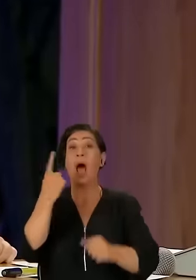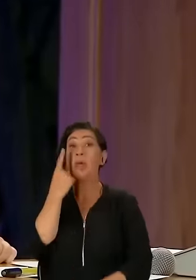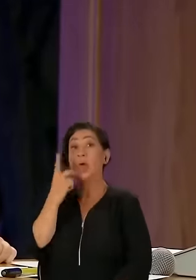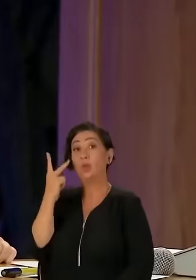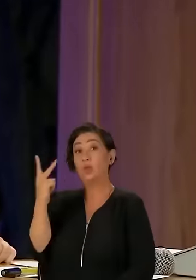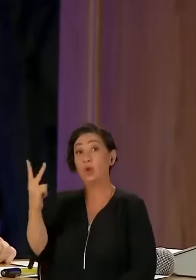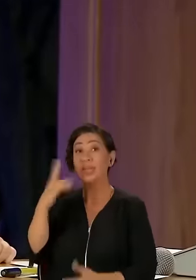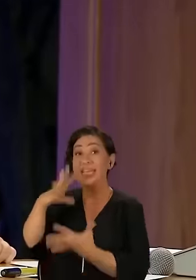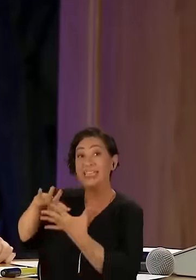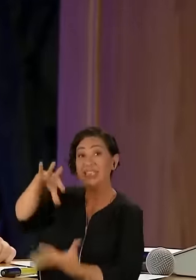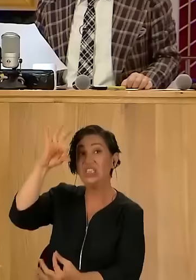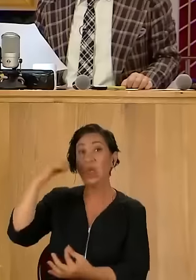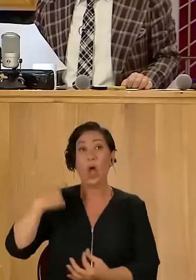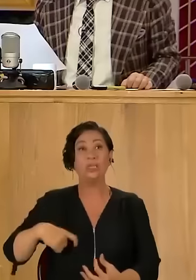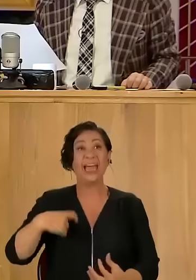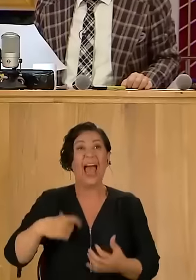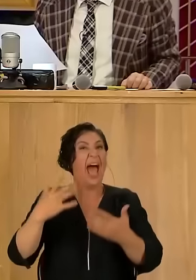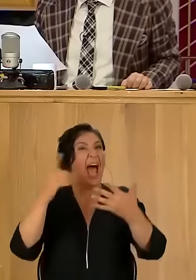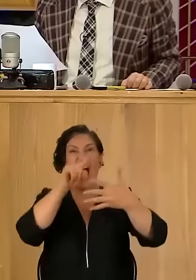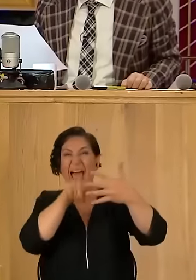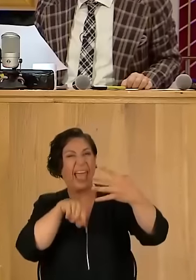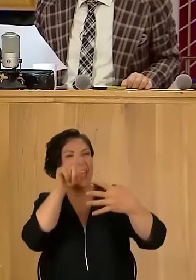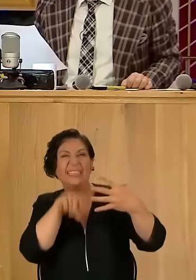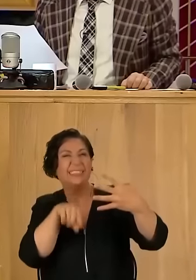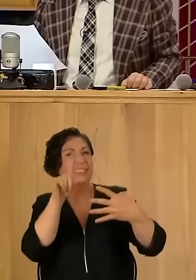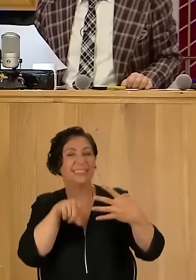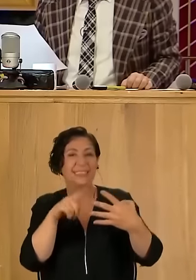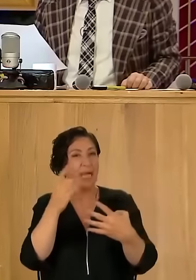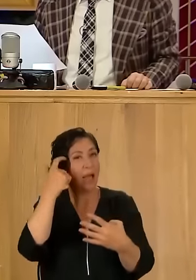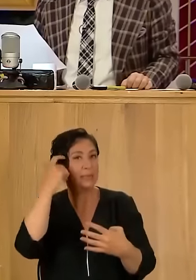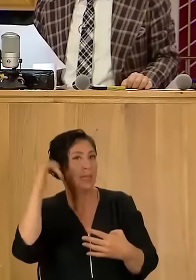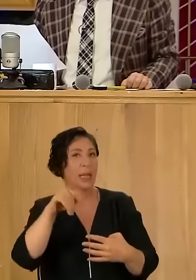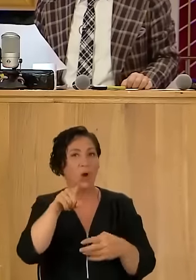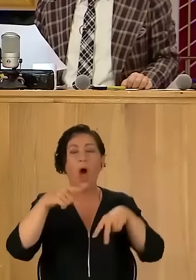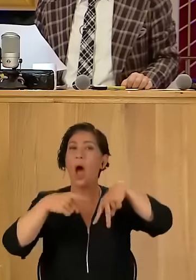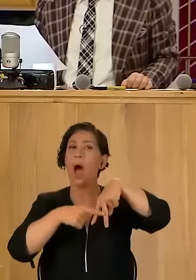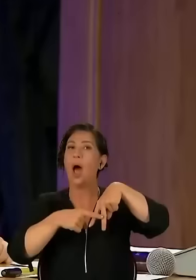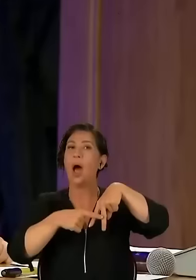Kemal'in kişilik özelliklerinden hangileri çıkarılabilir? A.